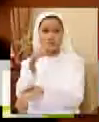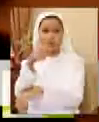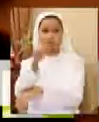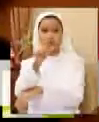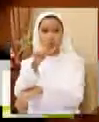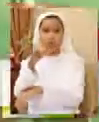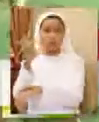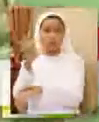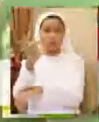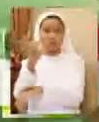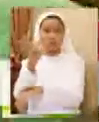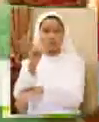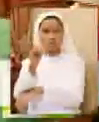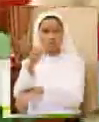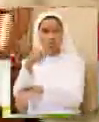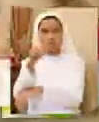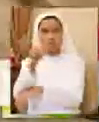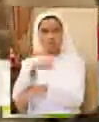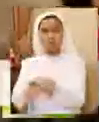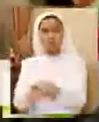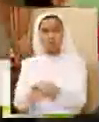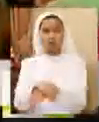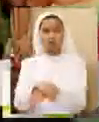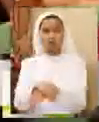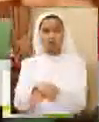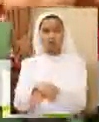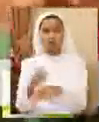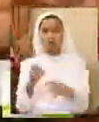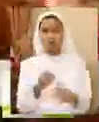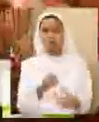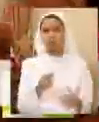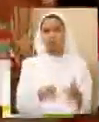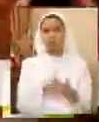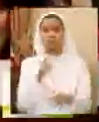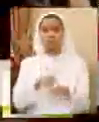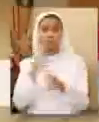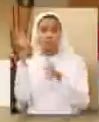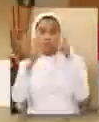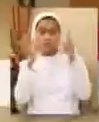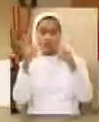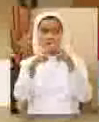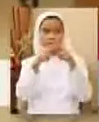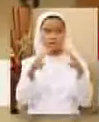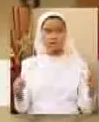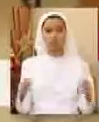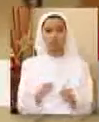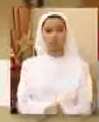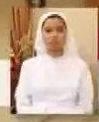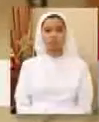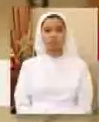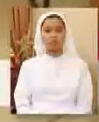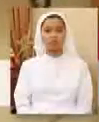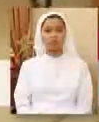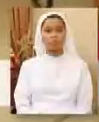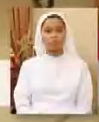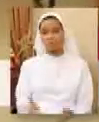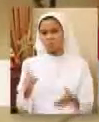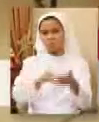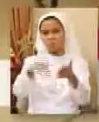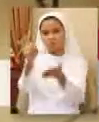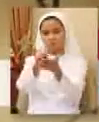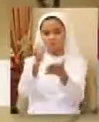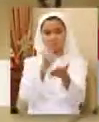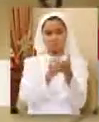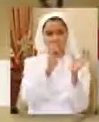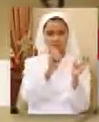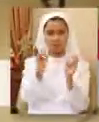there? Oo. Tapos, visit sa bahay pag may time. Ano yung mga subjects na tinuturo mo sa